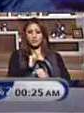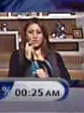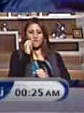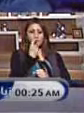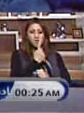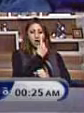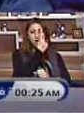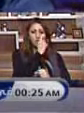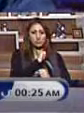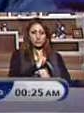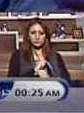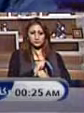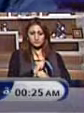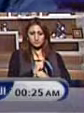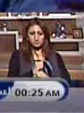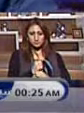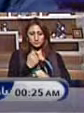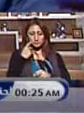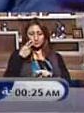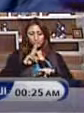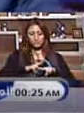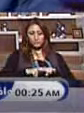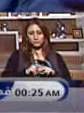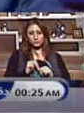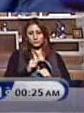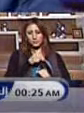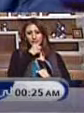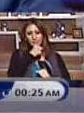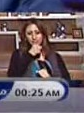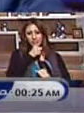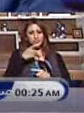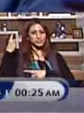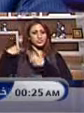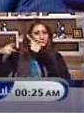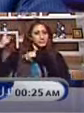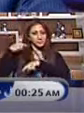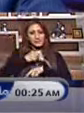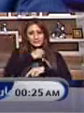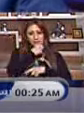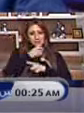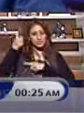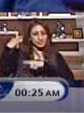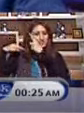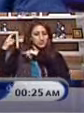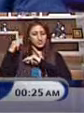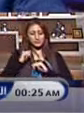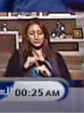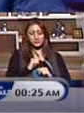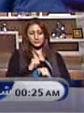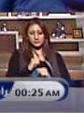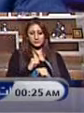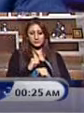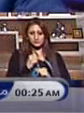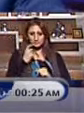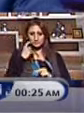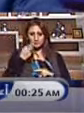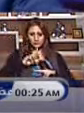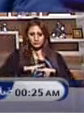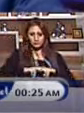رجل لاننا كما نقول نحن اجدادنا يعني اعربوا القول